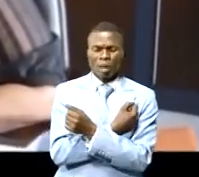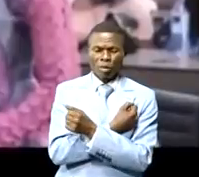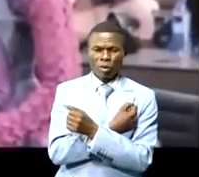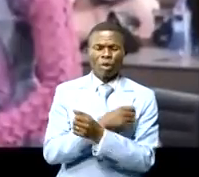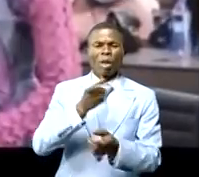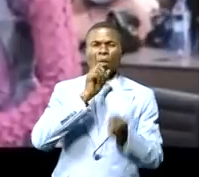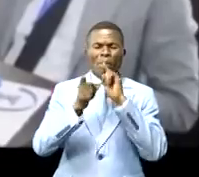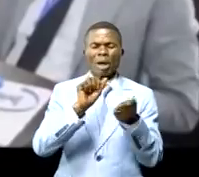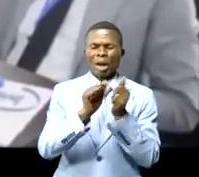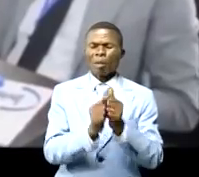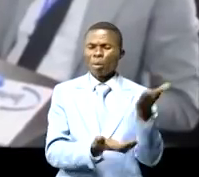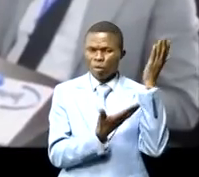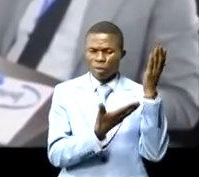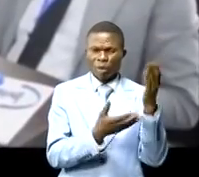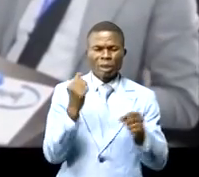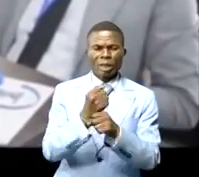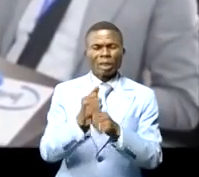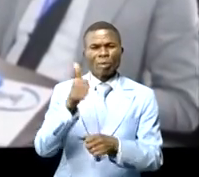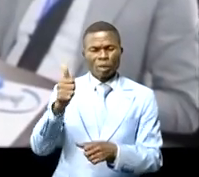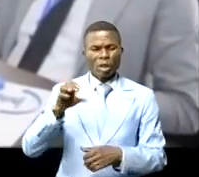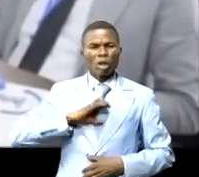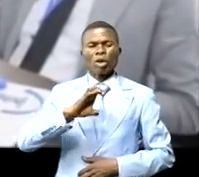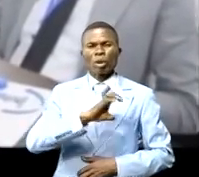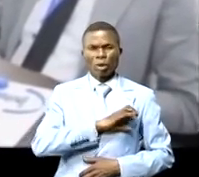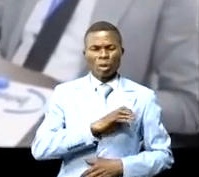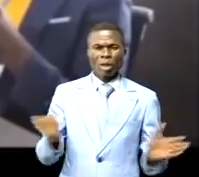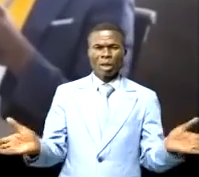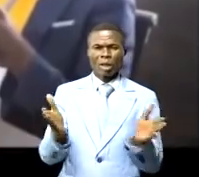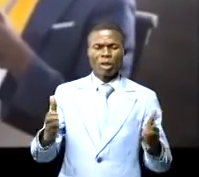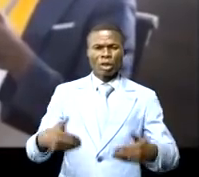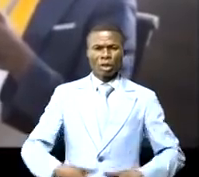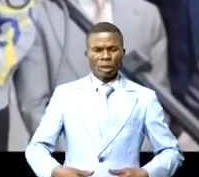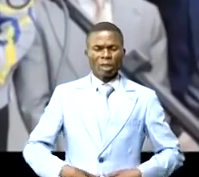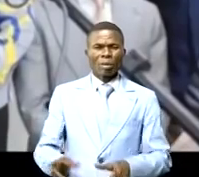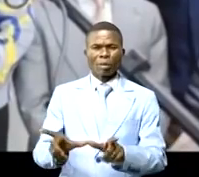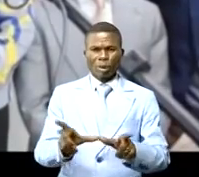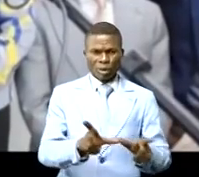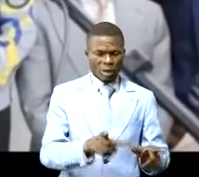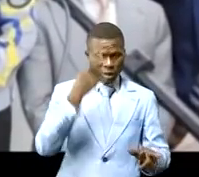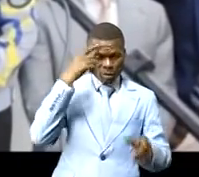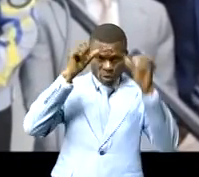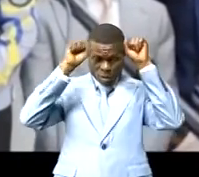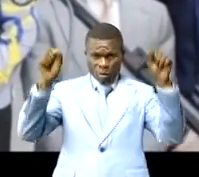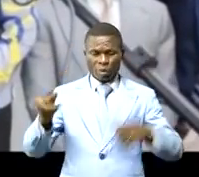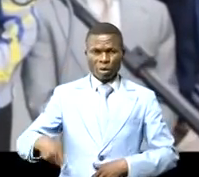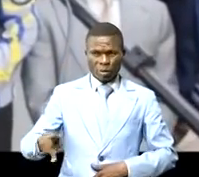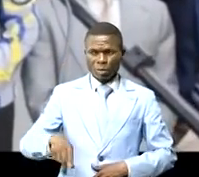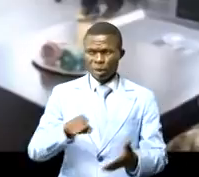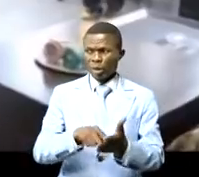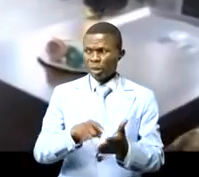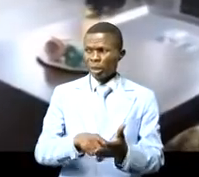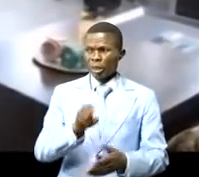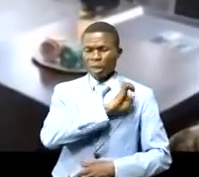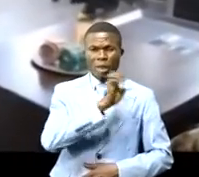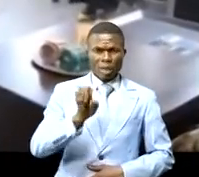sur certains points concernant le bon fonctionnement du comité et l'encadrement de la jeunesse du Lualaba. Pour le président provincial Moutebiave